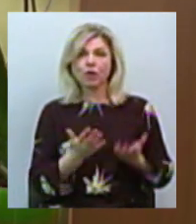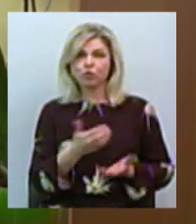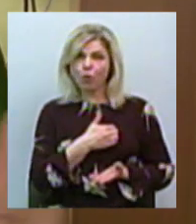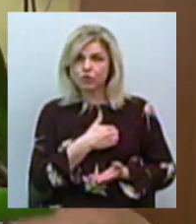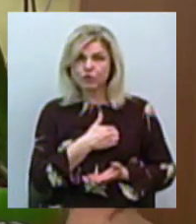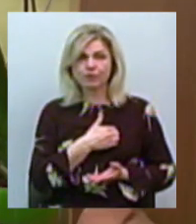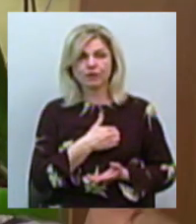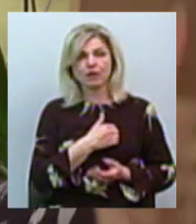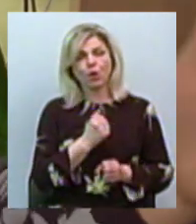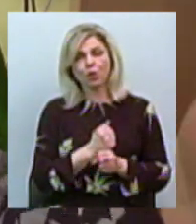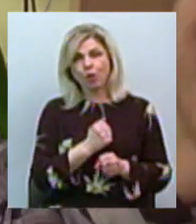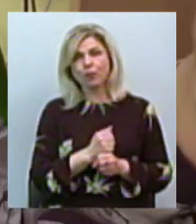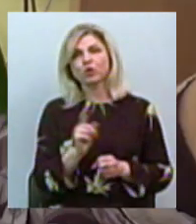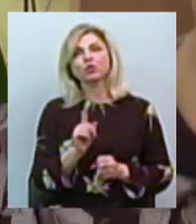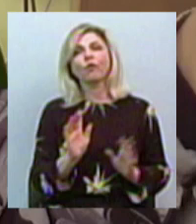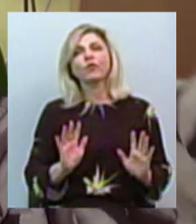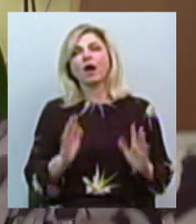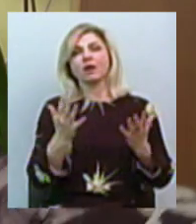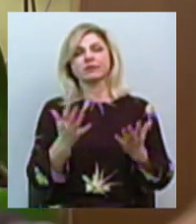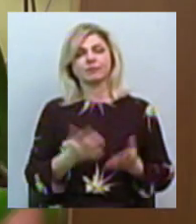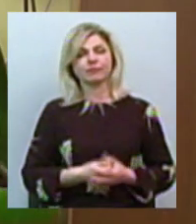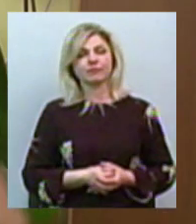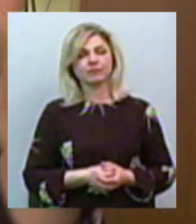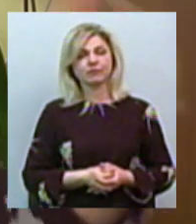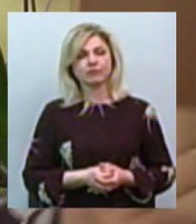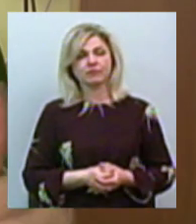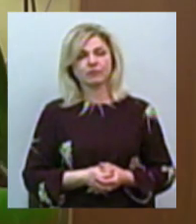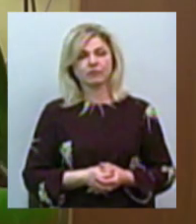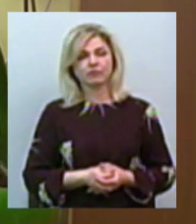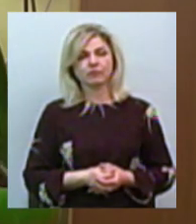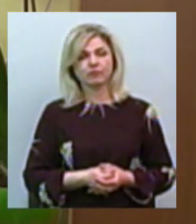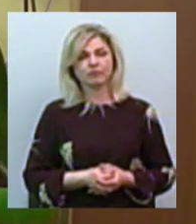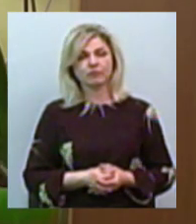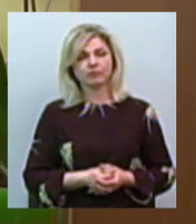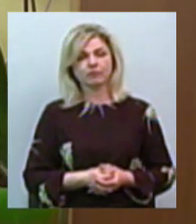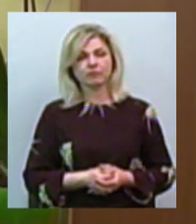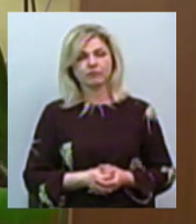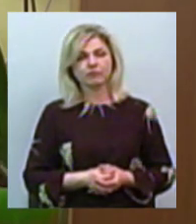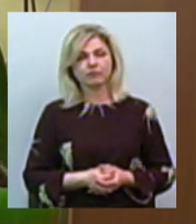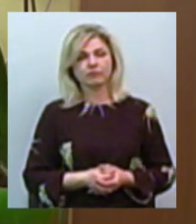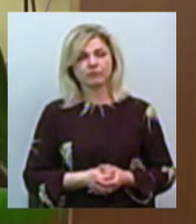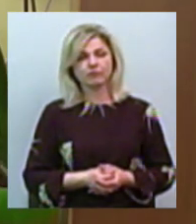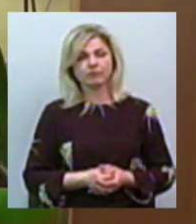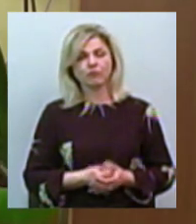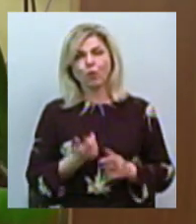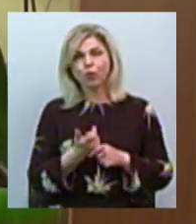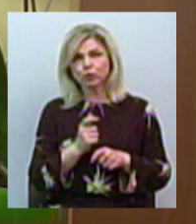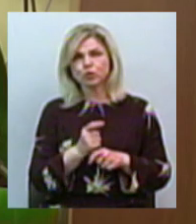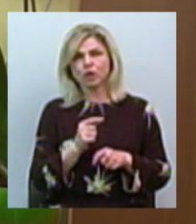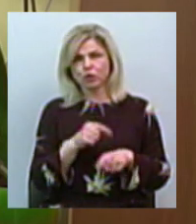ну, це робимо для того, щоб наразі, якщо там на будь-який випадок буде коронавірус, він дуже чутливий